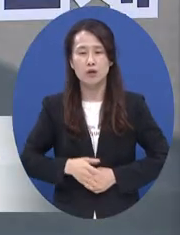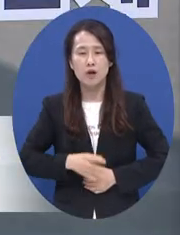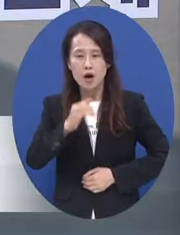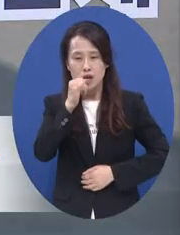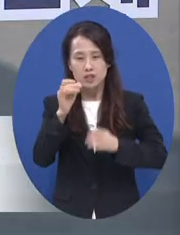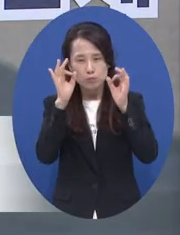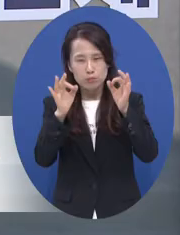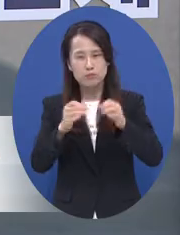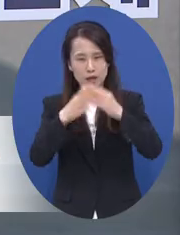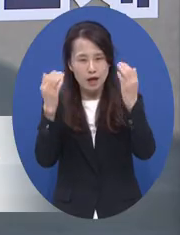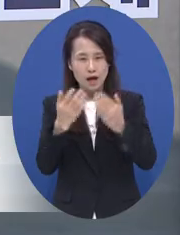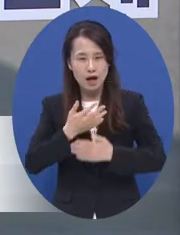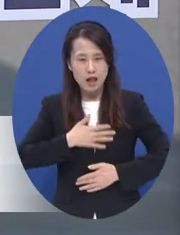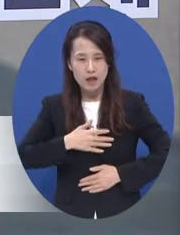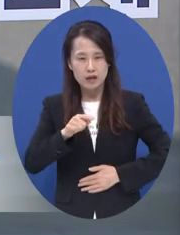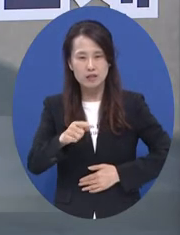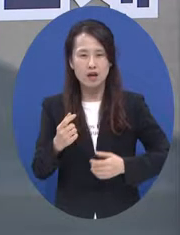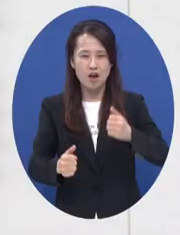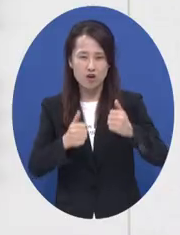광공 바와